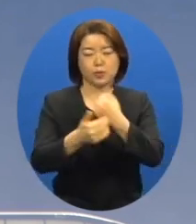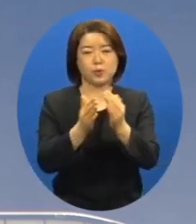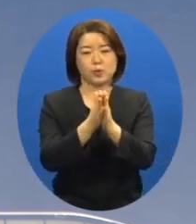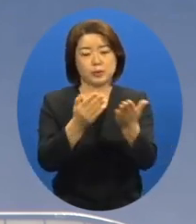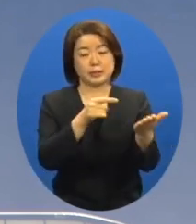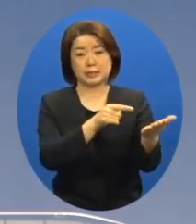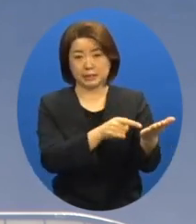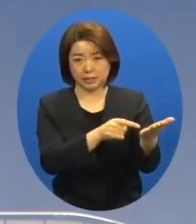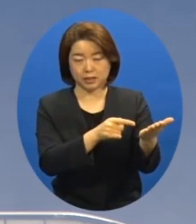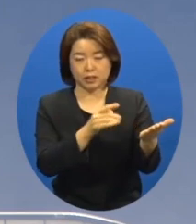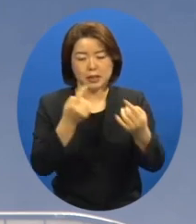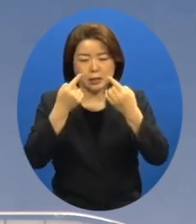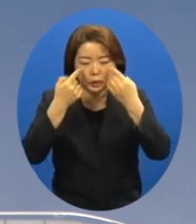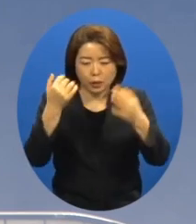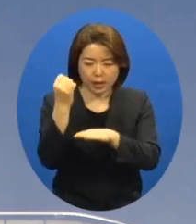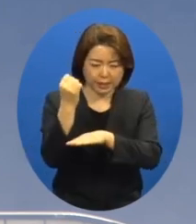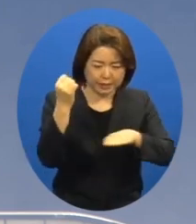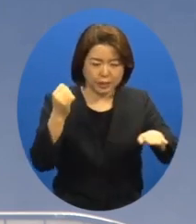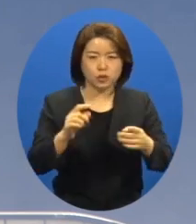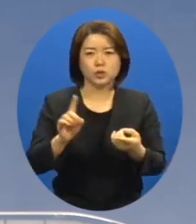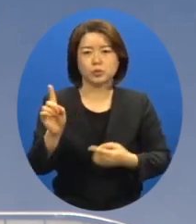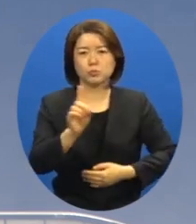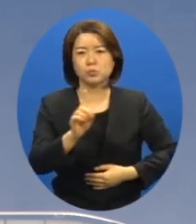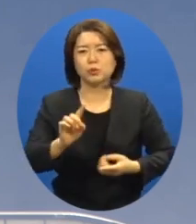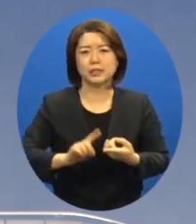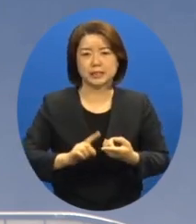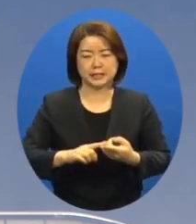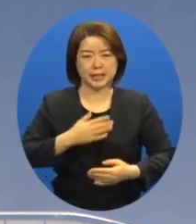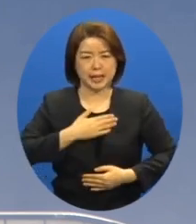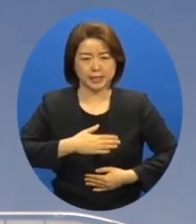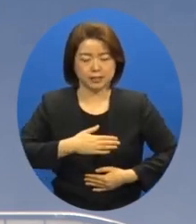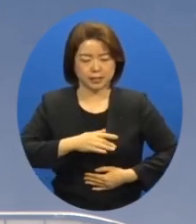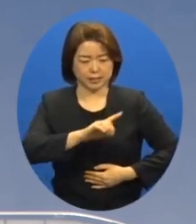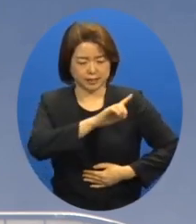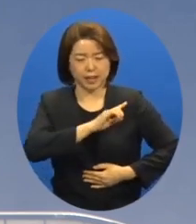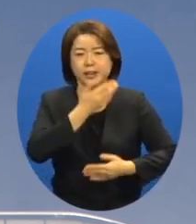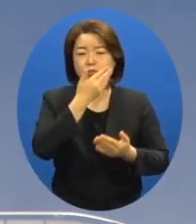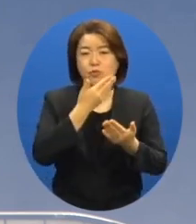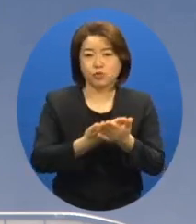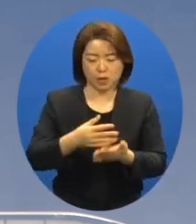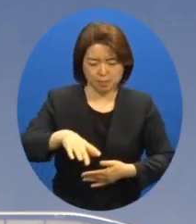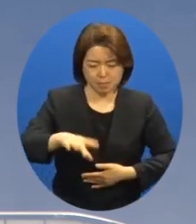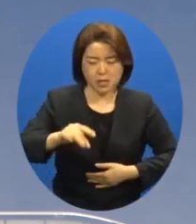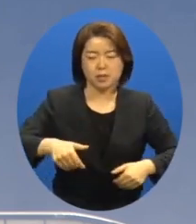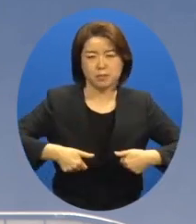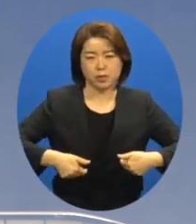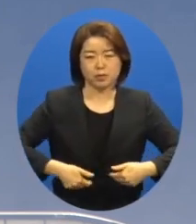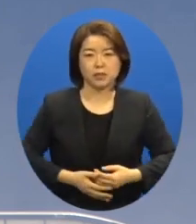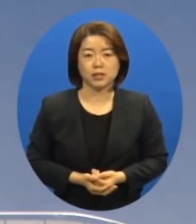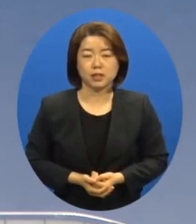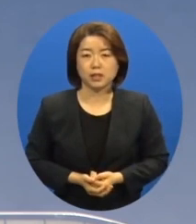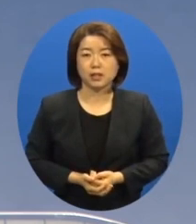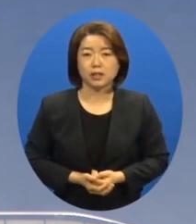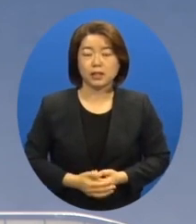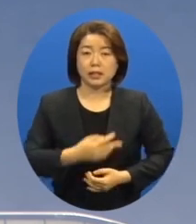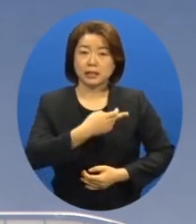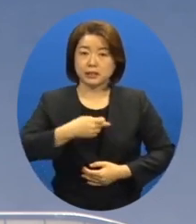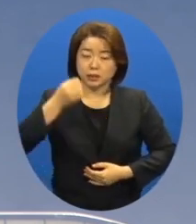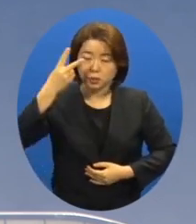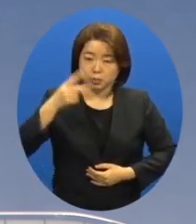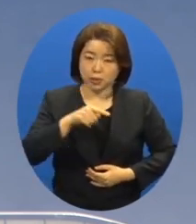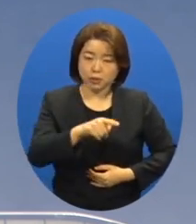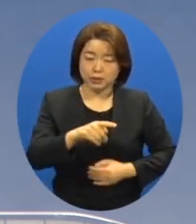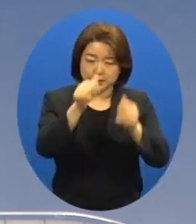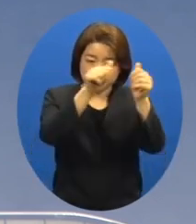말하는 정확한 기준이 무엇인지를 아는 것이 가장 우선입니다. 사도 바울은 이